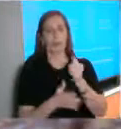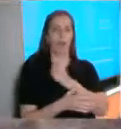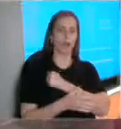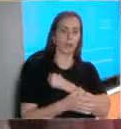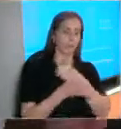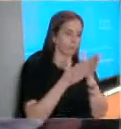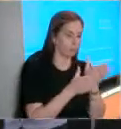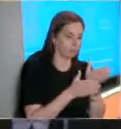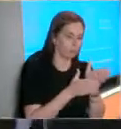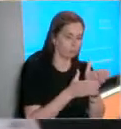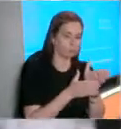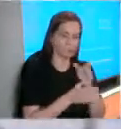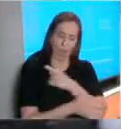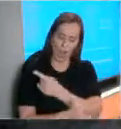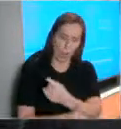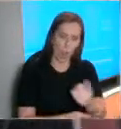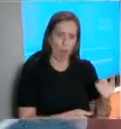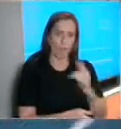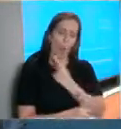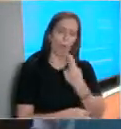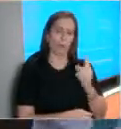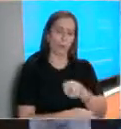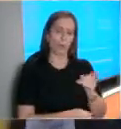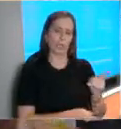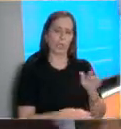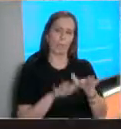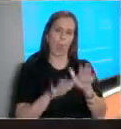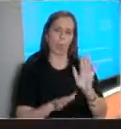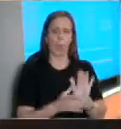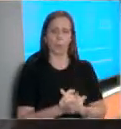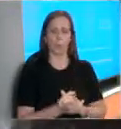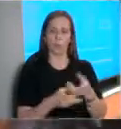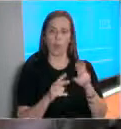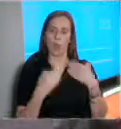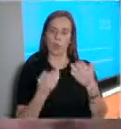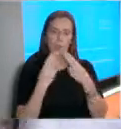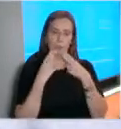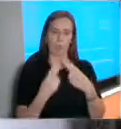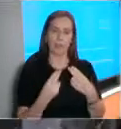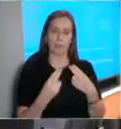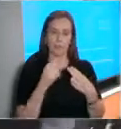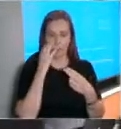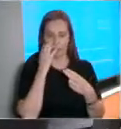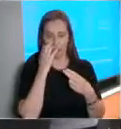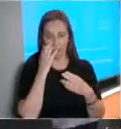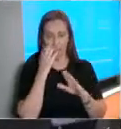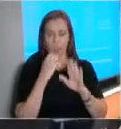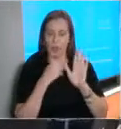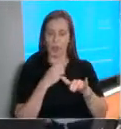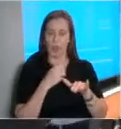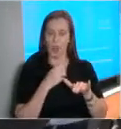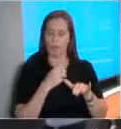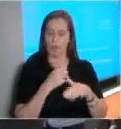הדתי, לציבור, כל הציבור מה שהוא צריך, פחות או יותר שתוכל לתת מענה לכל, גם